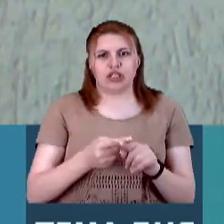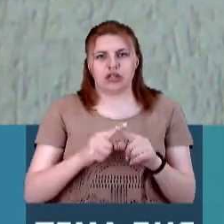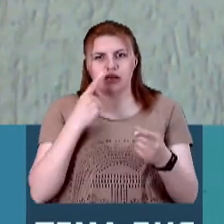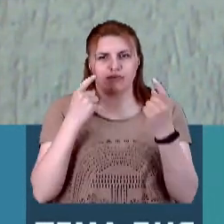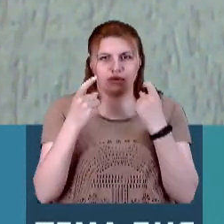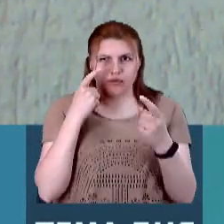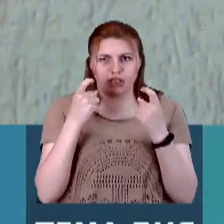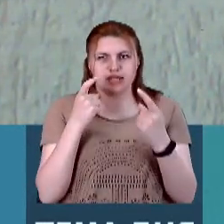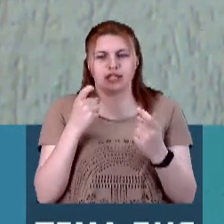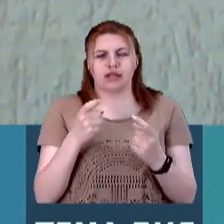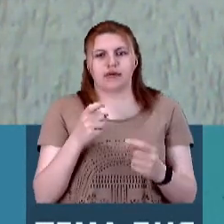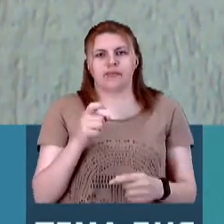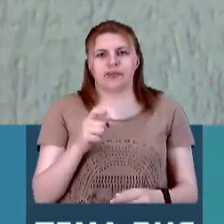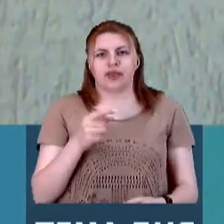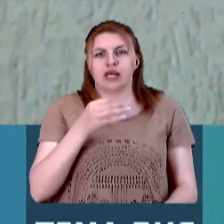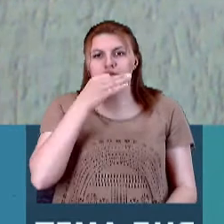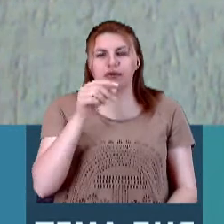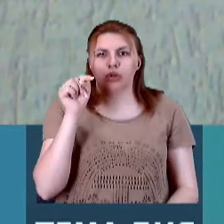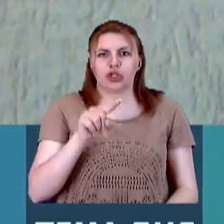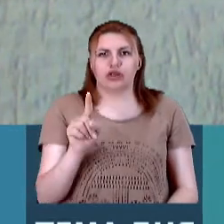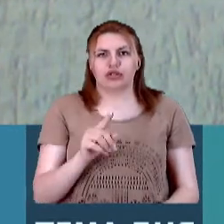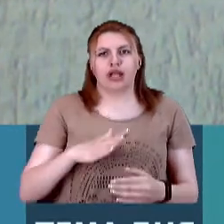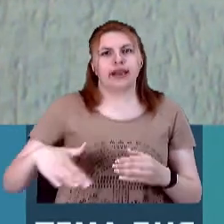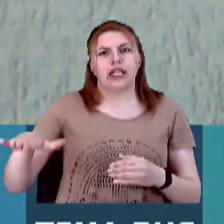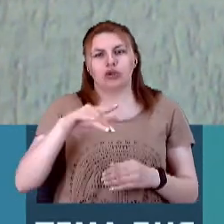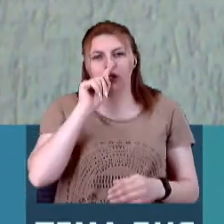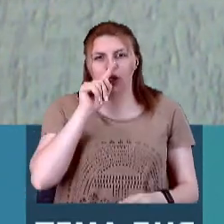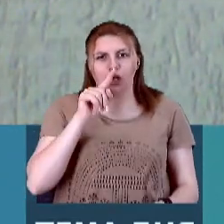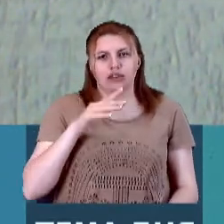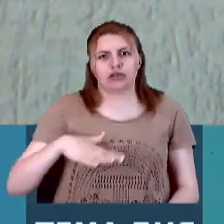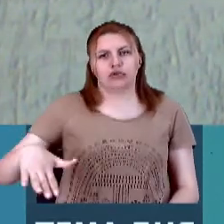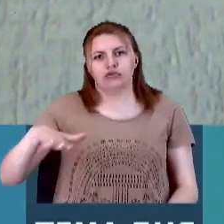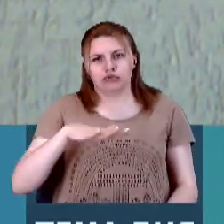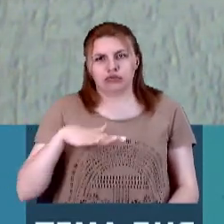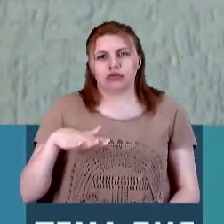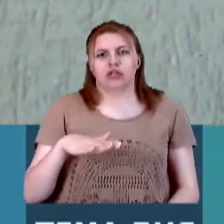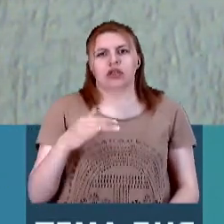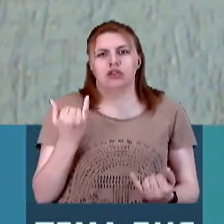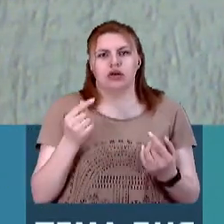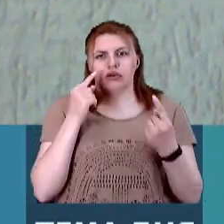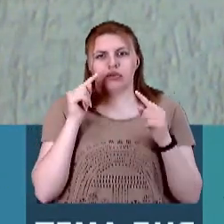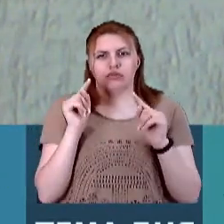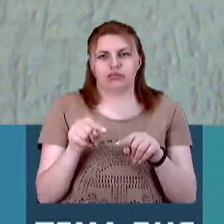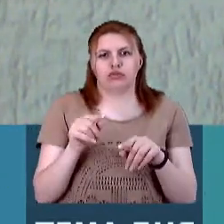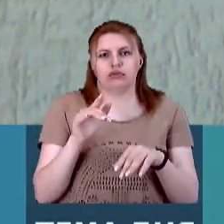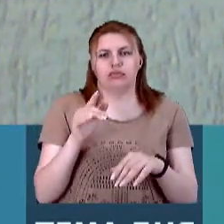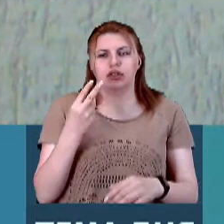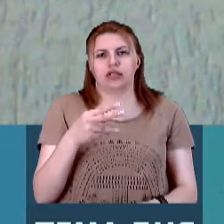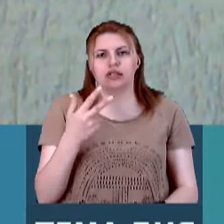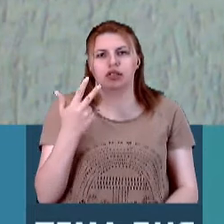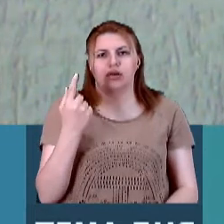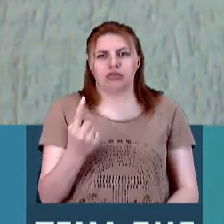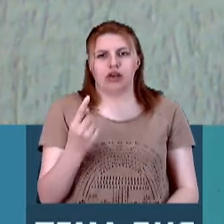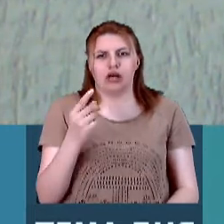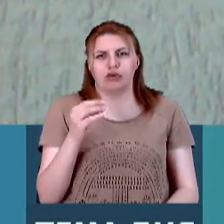інформації, заявивши про те, що на території Луганського Литовища наразі зосереджена 31 одиниця важкої бронетехніки,